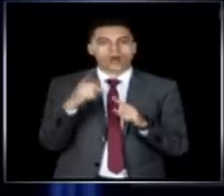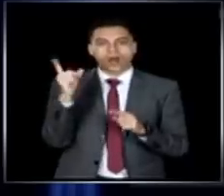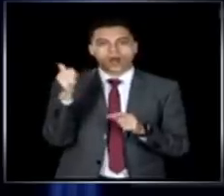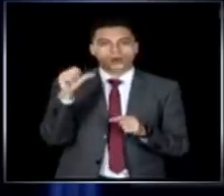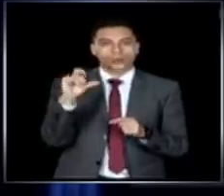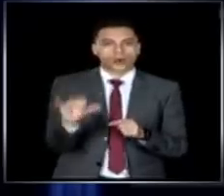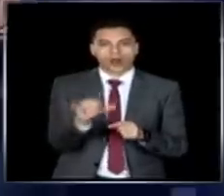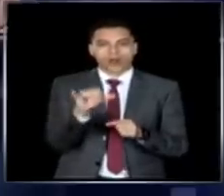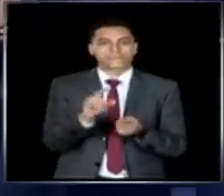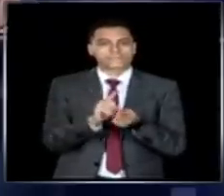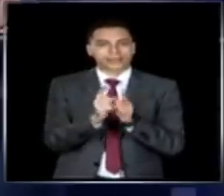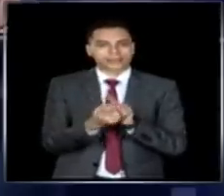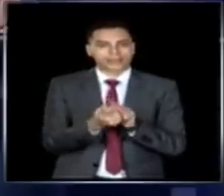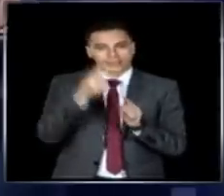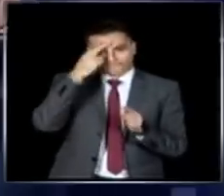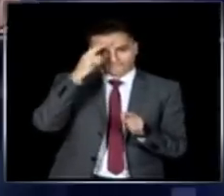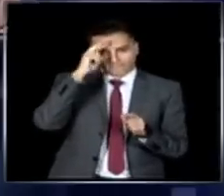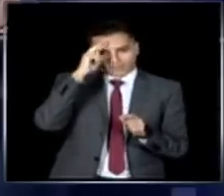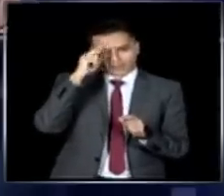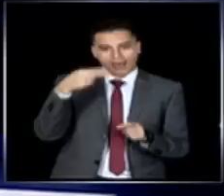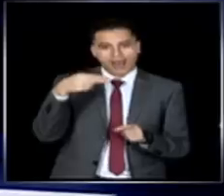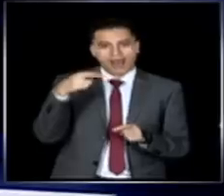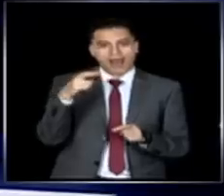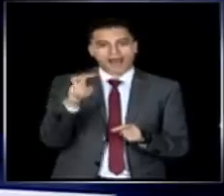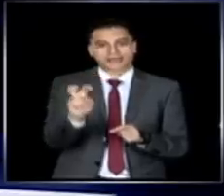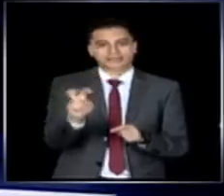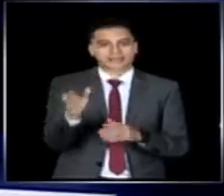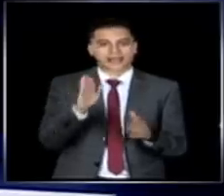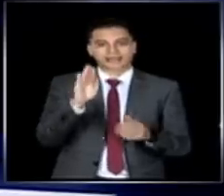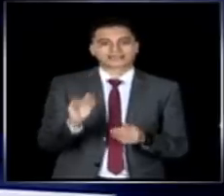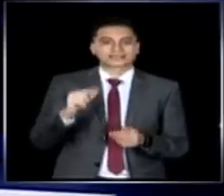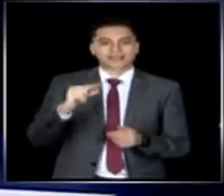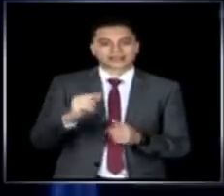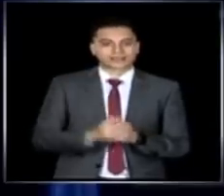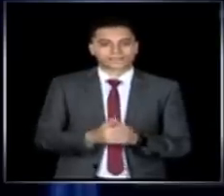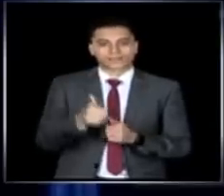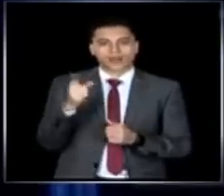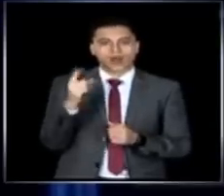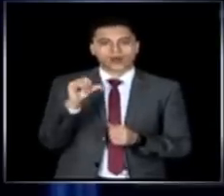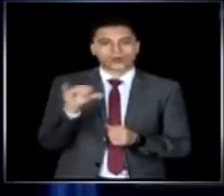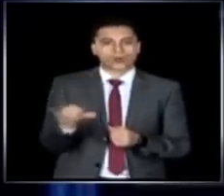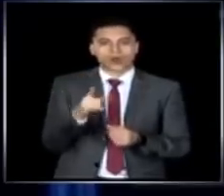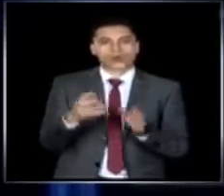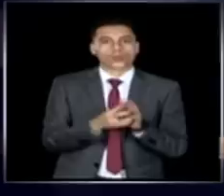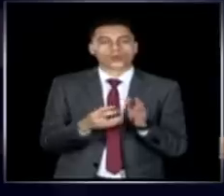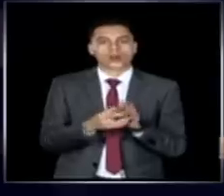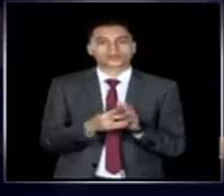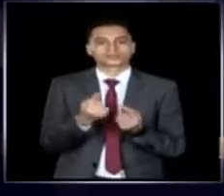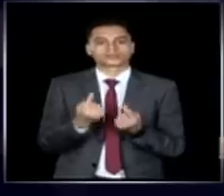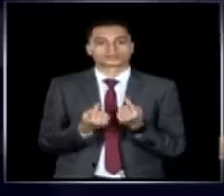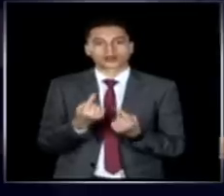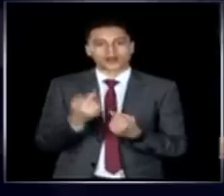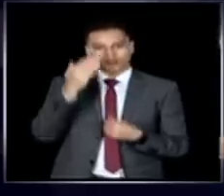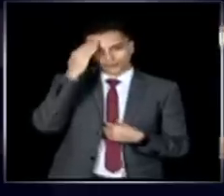ناصر نزلت مكان عزة سيد. أروى في كلية زراعة، بشكرك